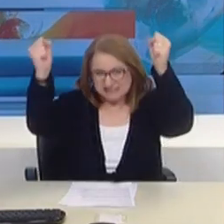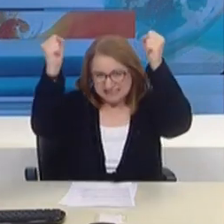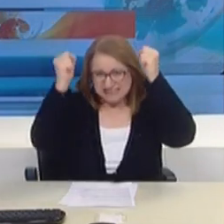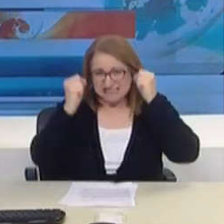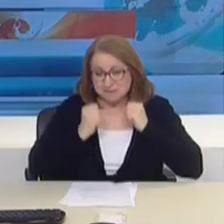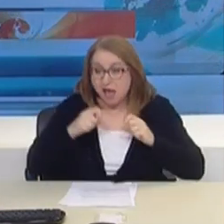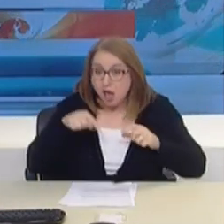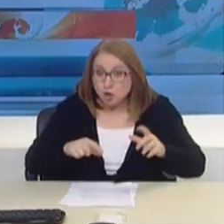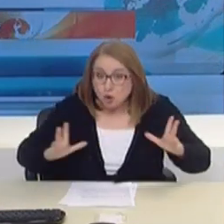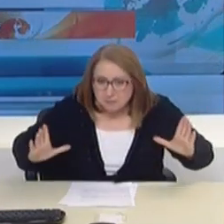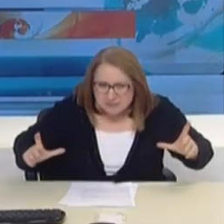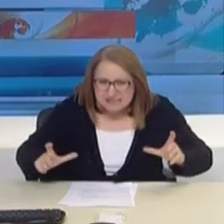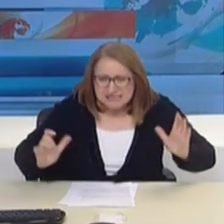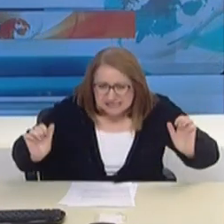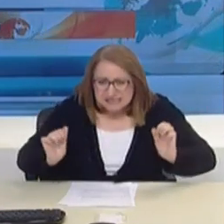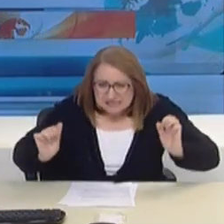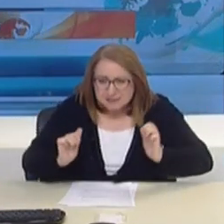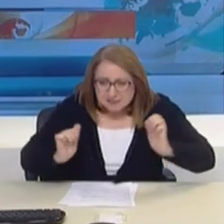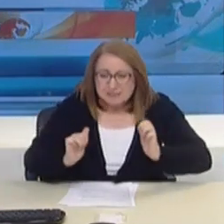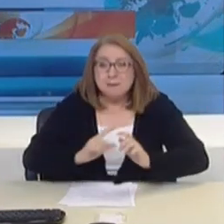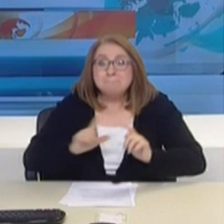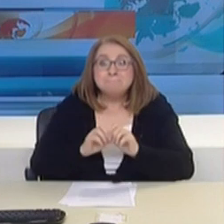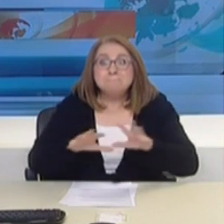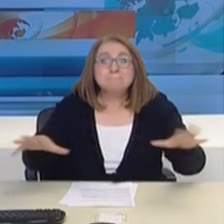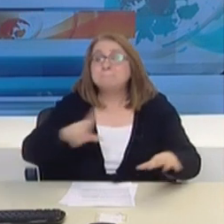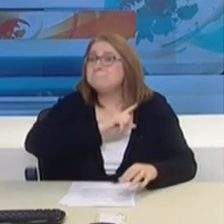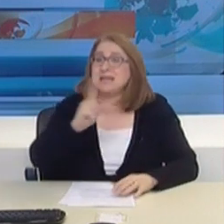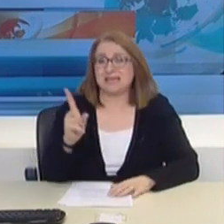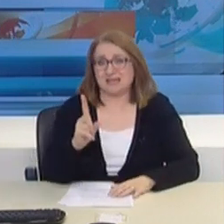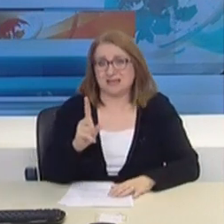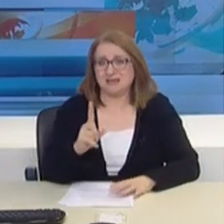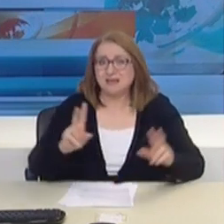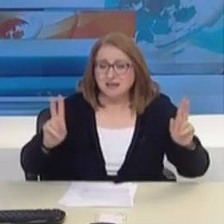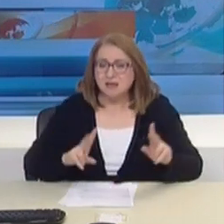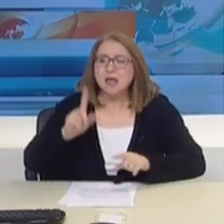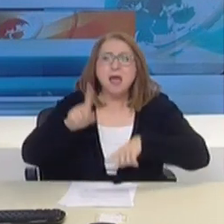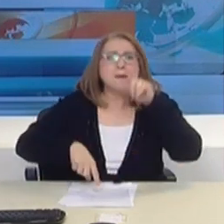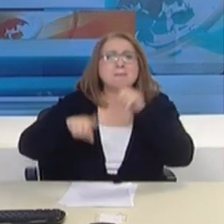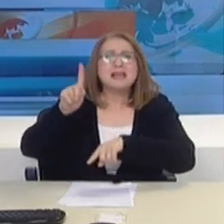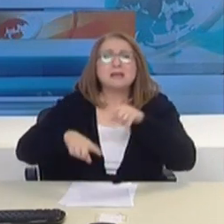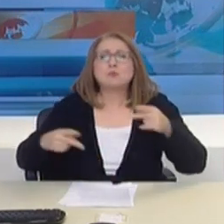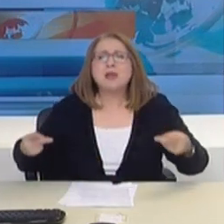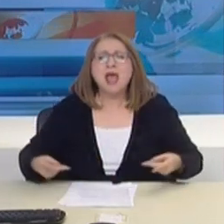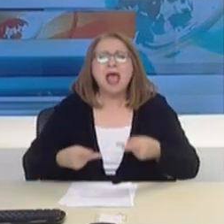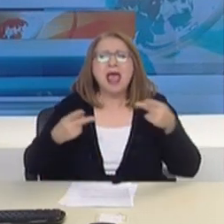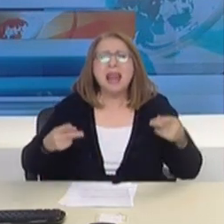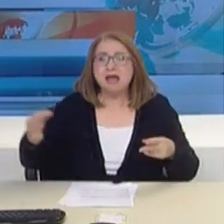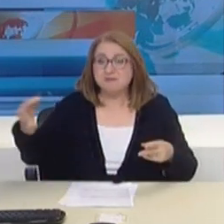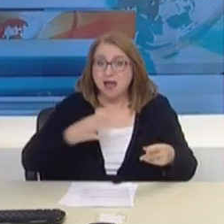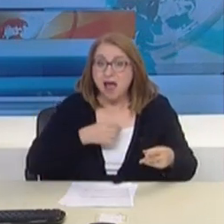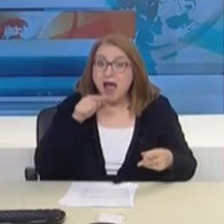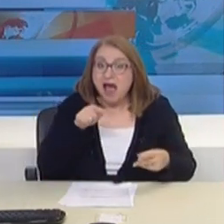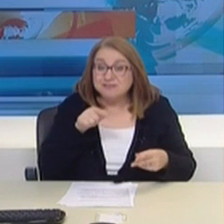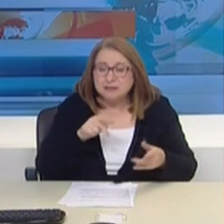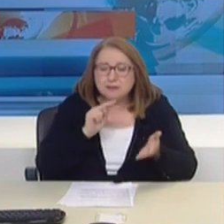δυνατόν λιγότερο το σύστημα υγείας της χώρας. Επίσης, οι ασθενείς που είναι ελαφρά, είναι πολύ περισσότερο σημαντικό